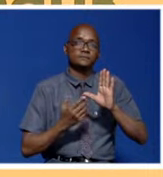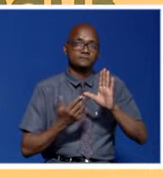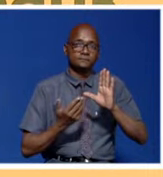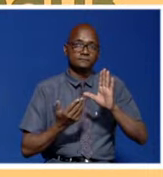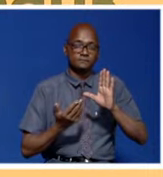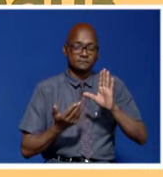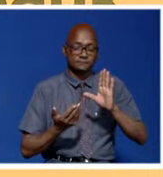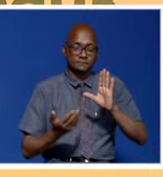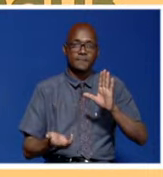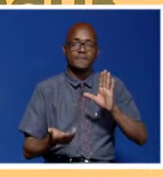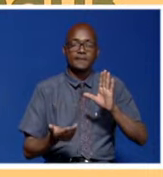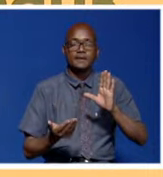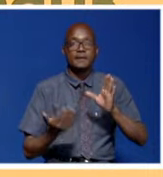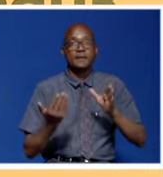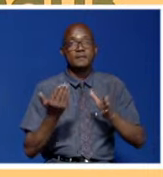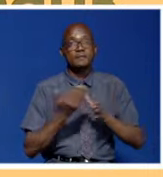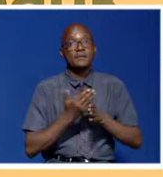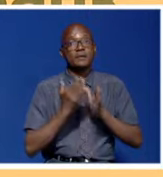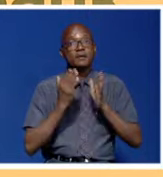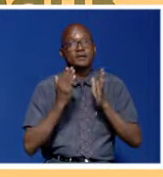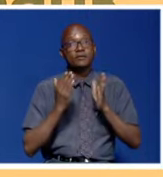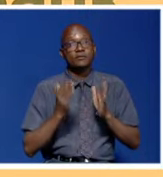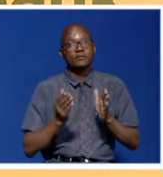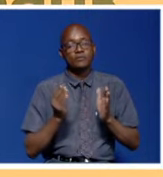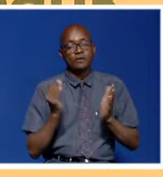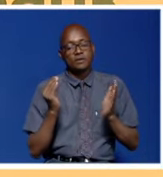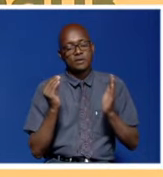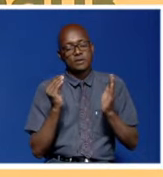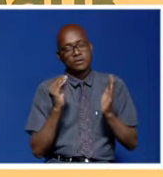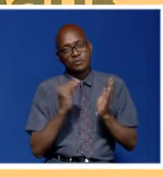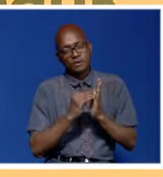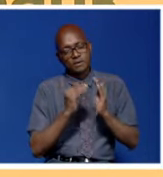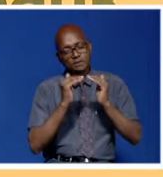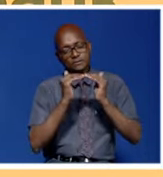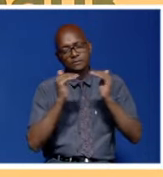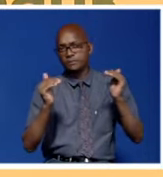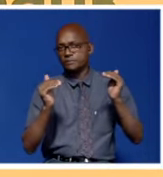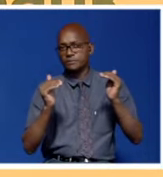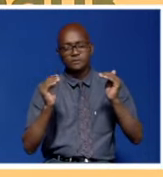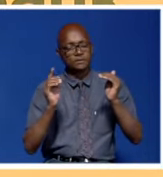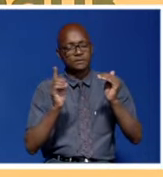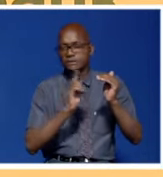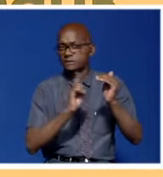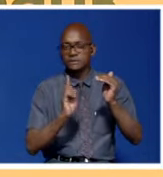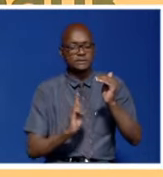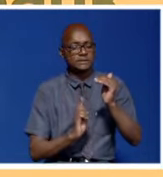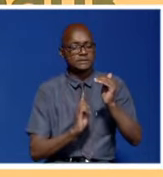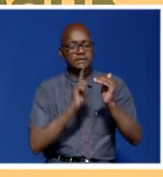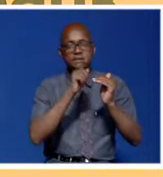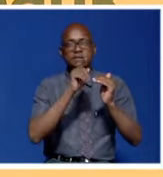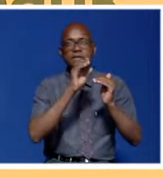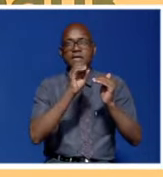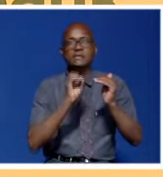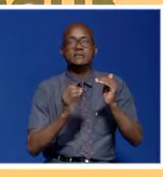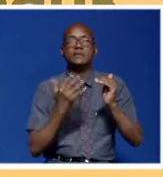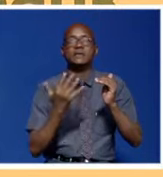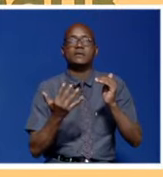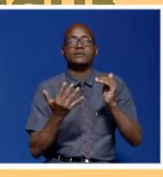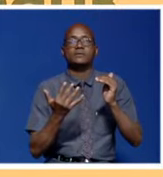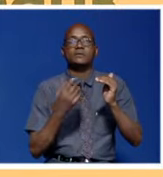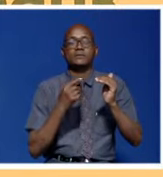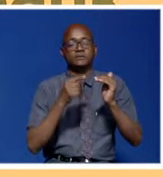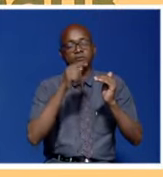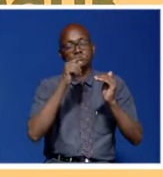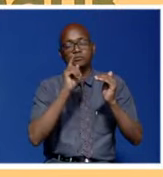imeweka threshold kwamba kila benki haitakiwi izidi asilimia 5. Kwa sisi tuko